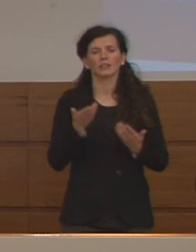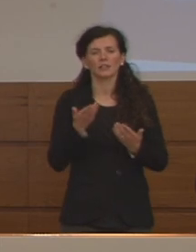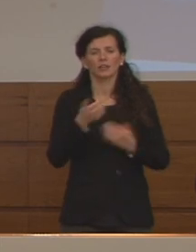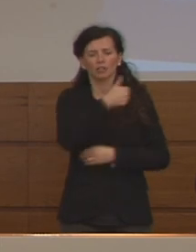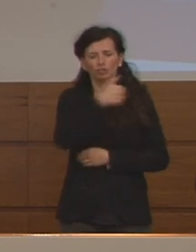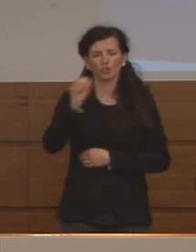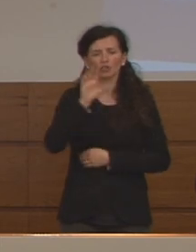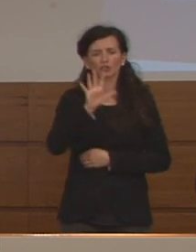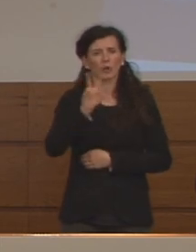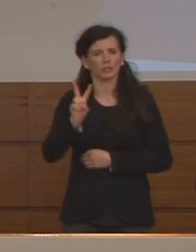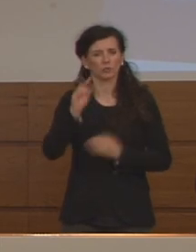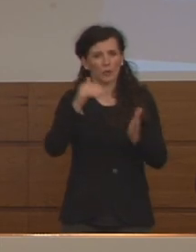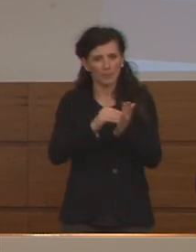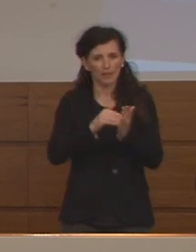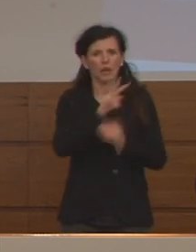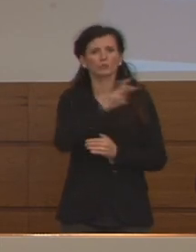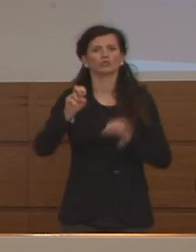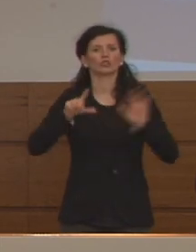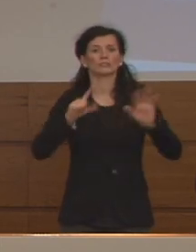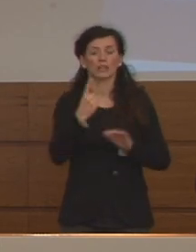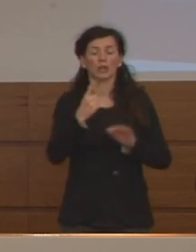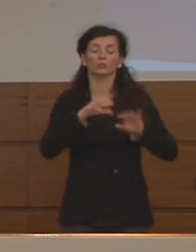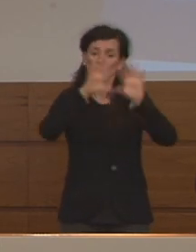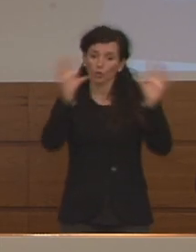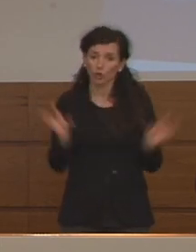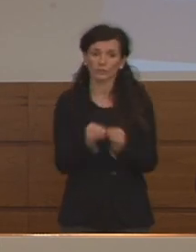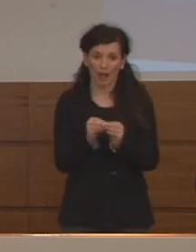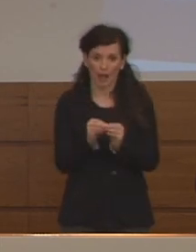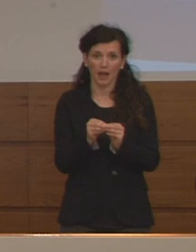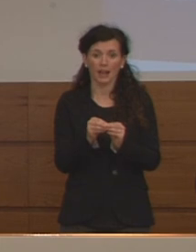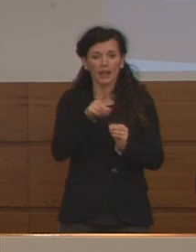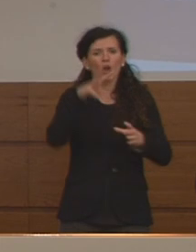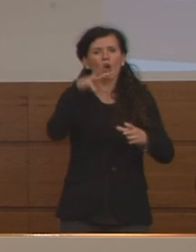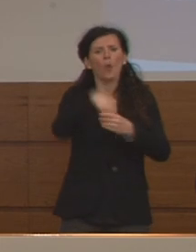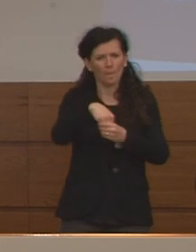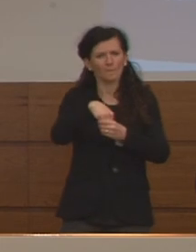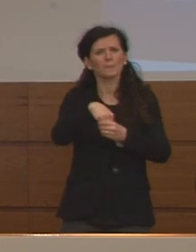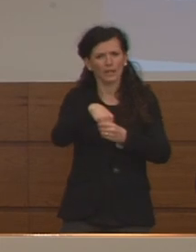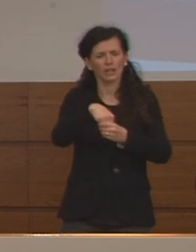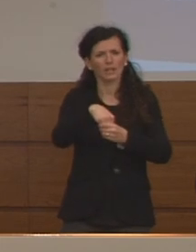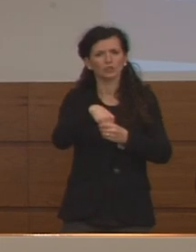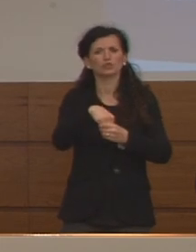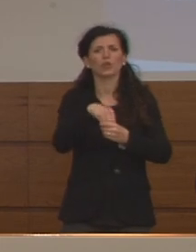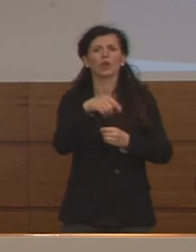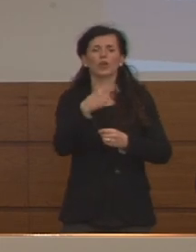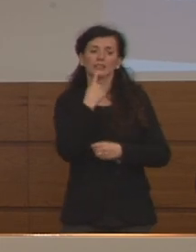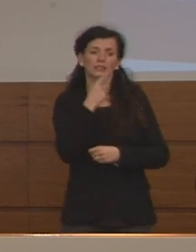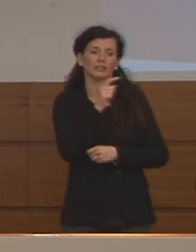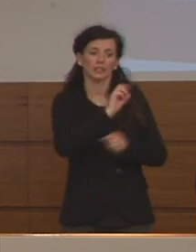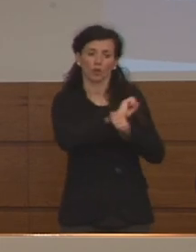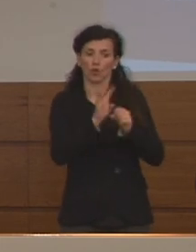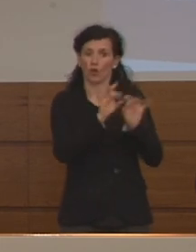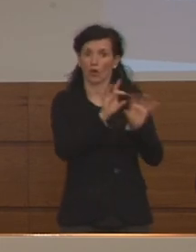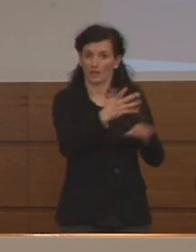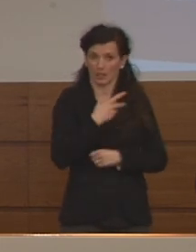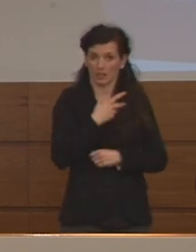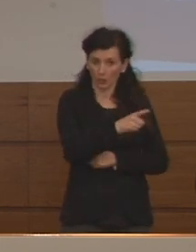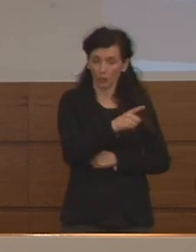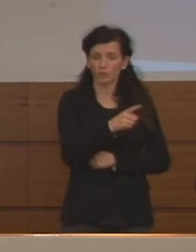150 2271 i casi totali comprensivi quindi delle persone attualmente positive